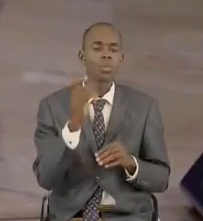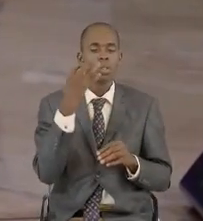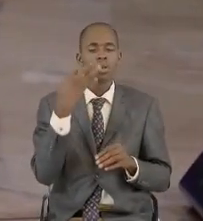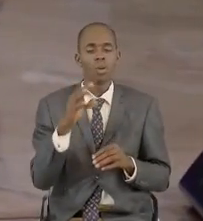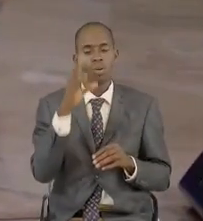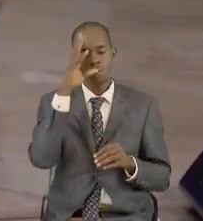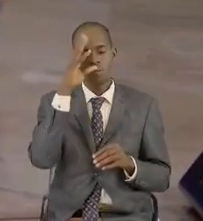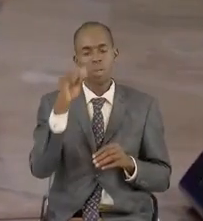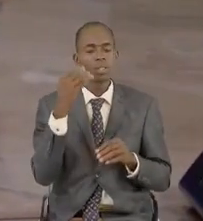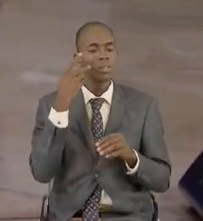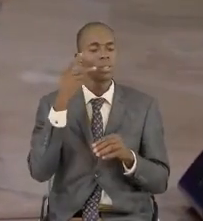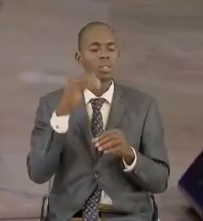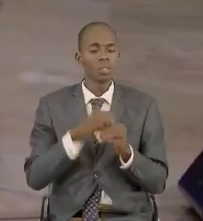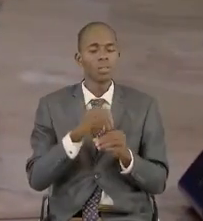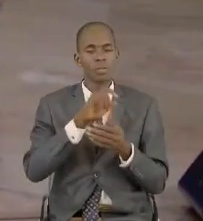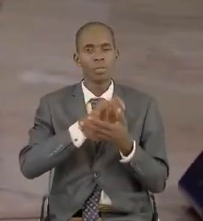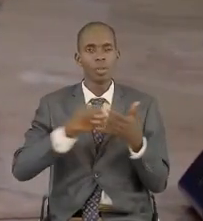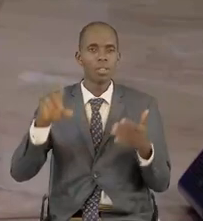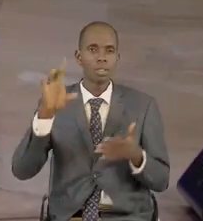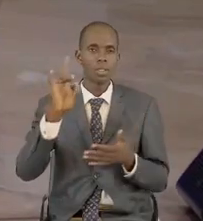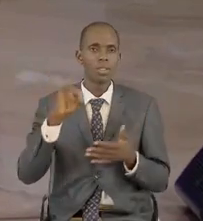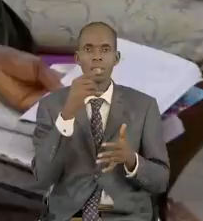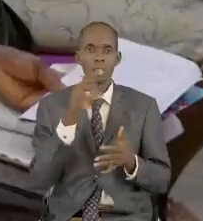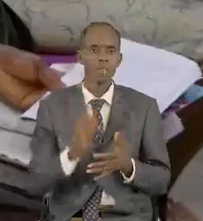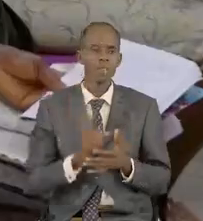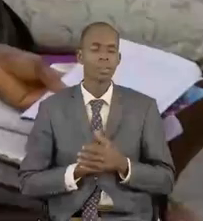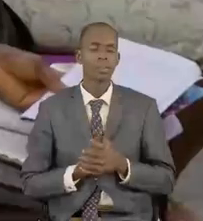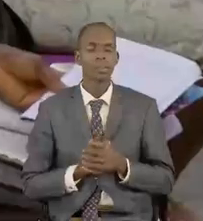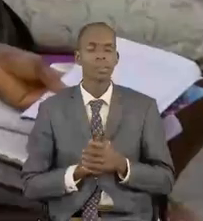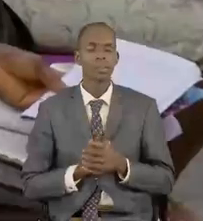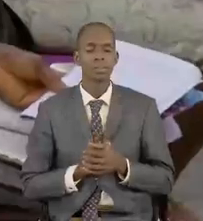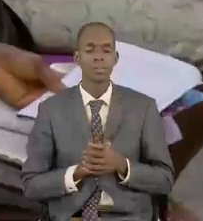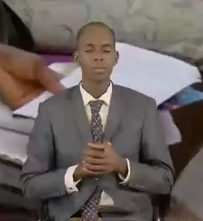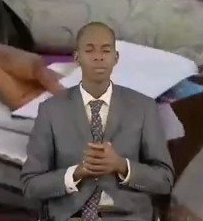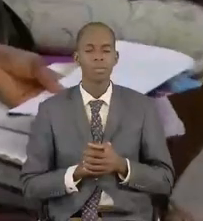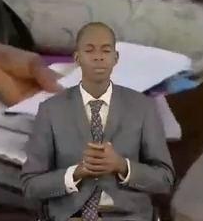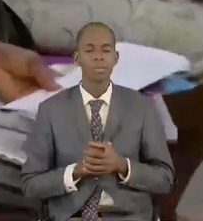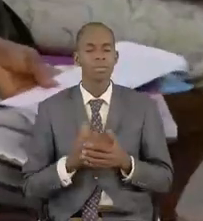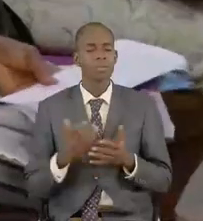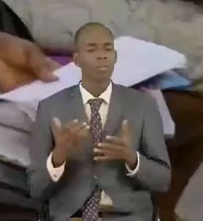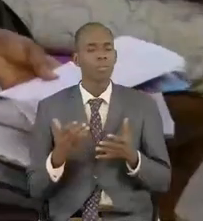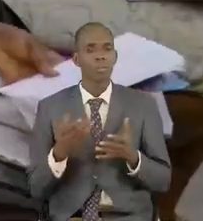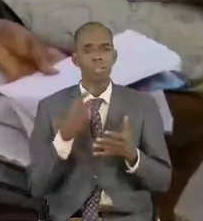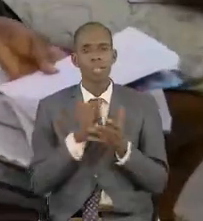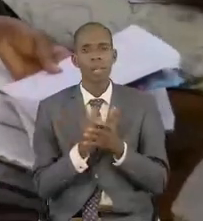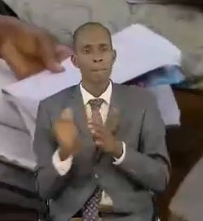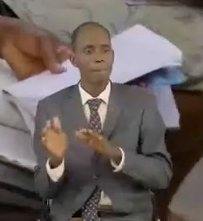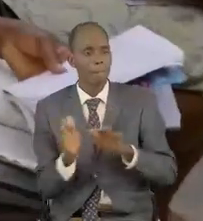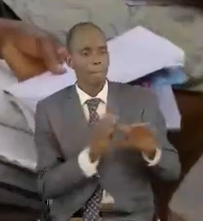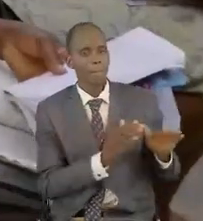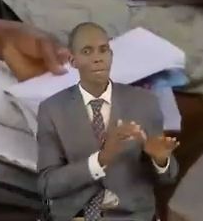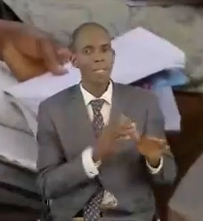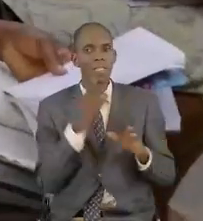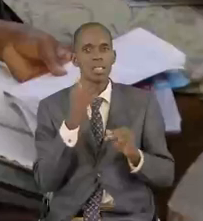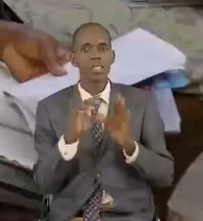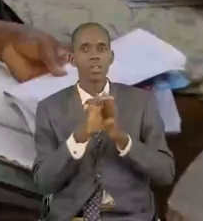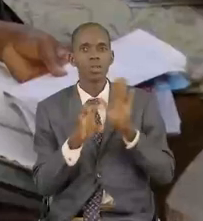des hommes le verset 8 vous abandonnez le